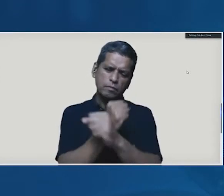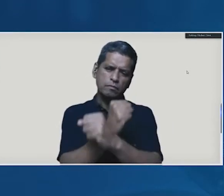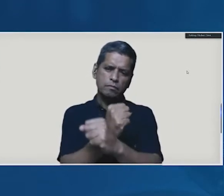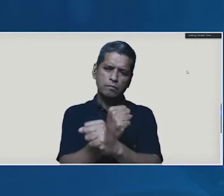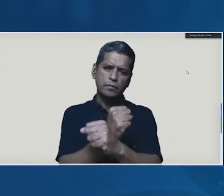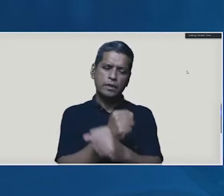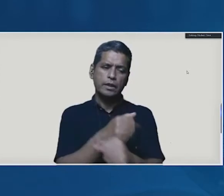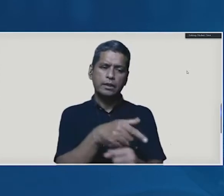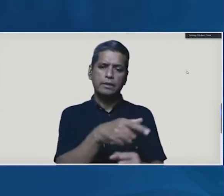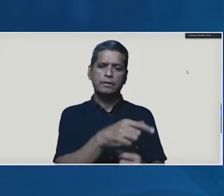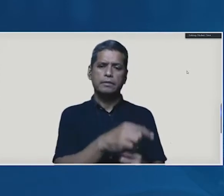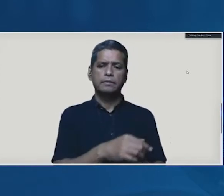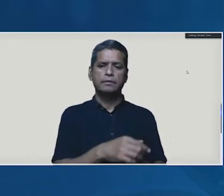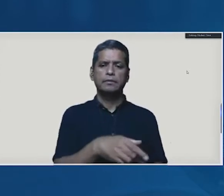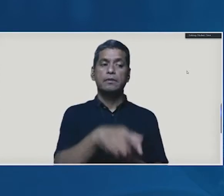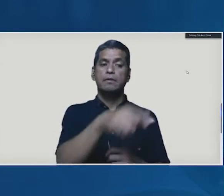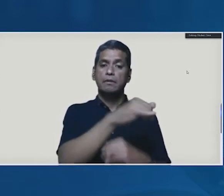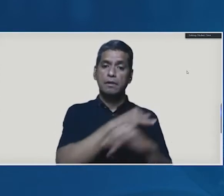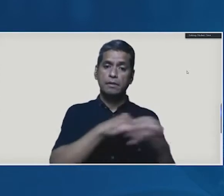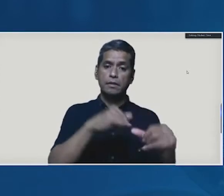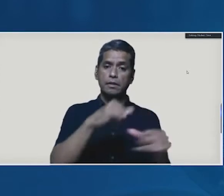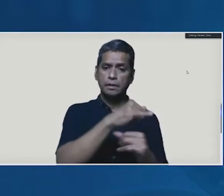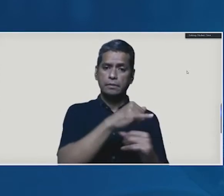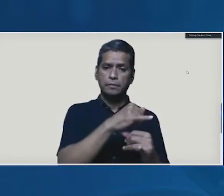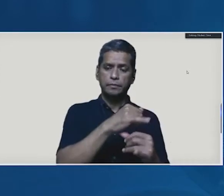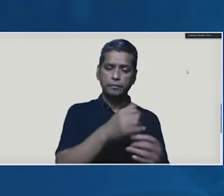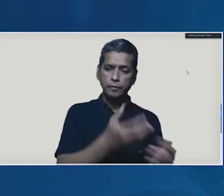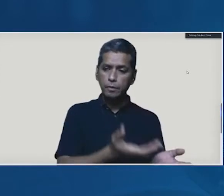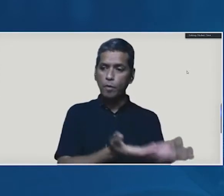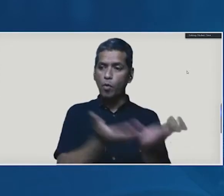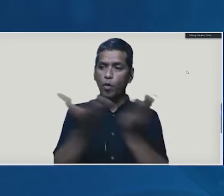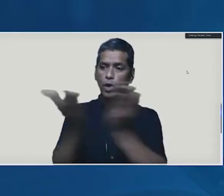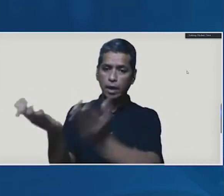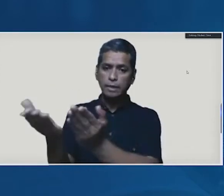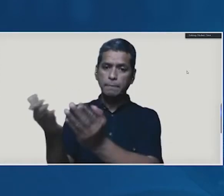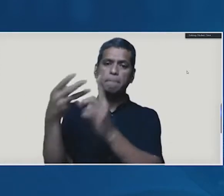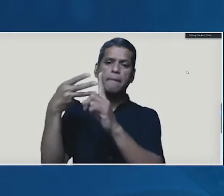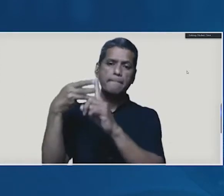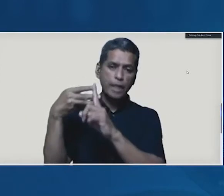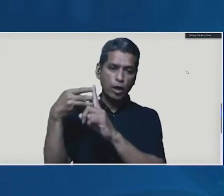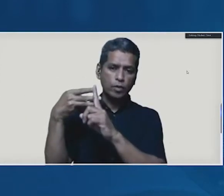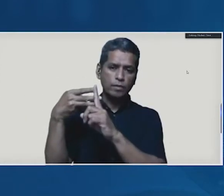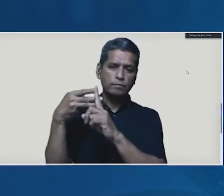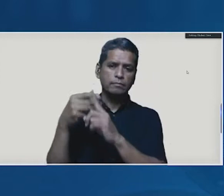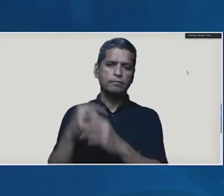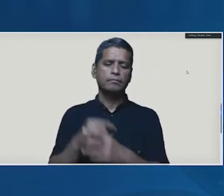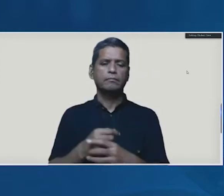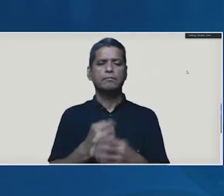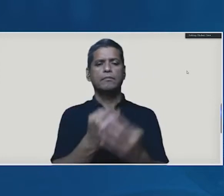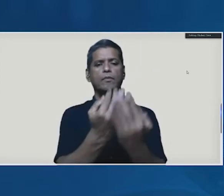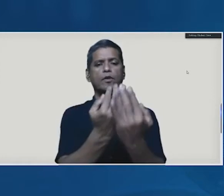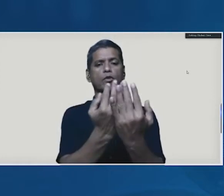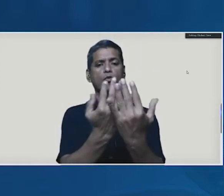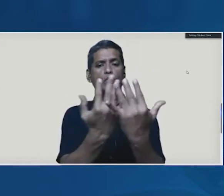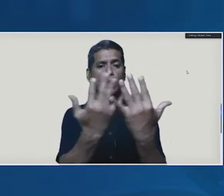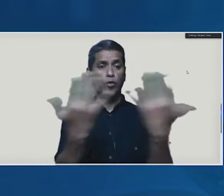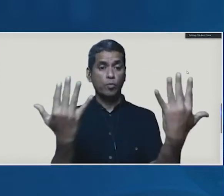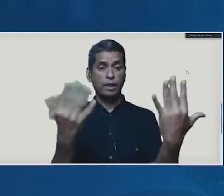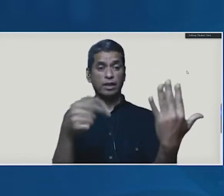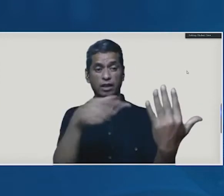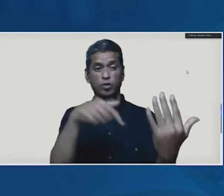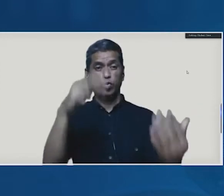dan bersama dengan dibawahnya Daniel ke babilon maka umat yang disebutkan dengan umat Tuhan